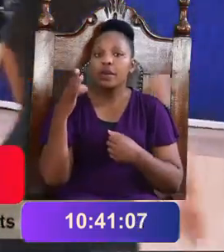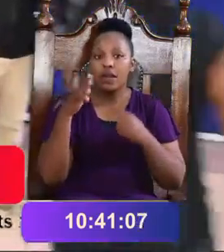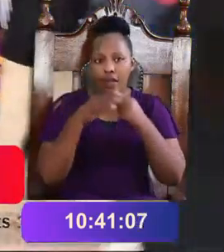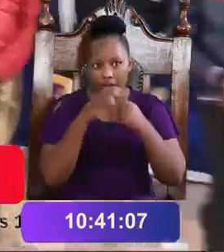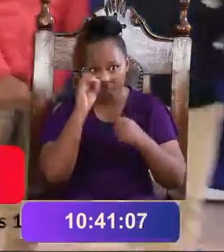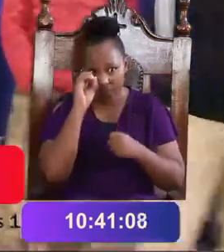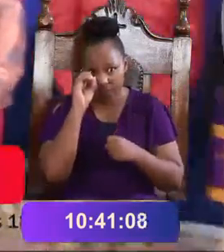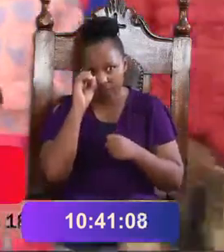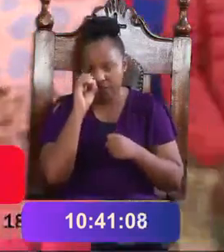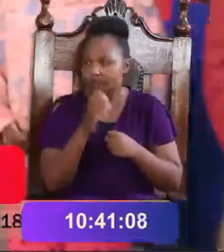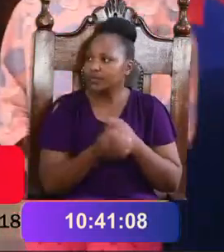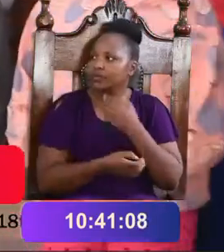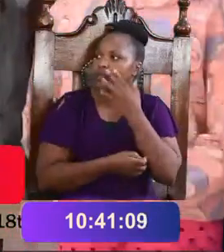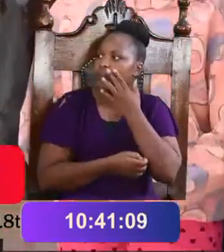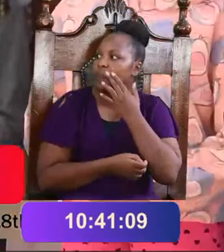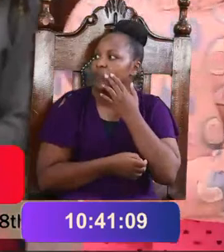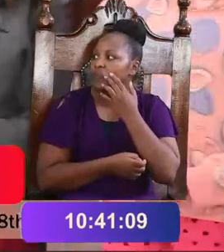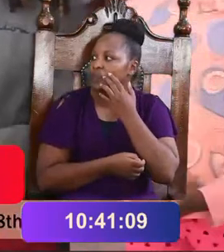390.